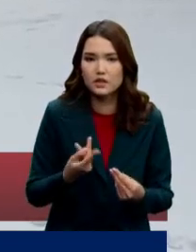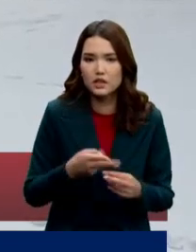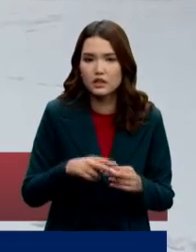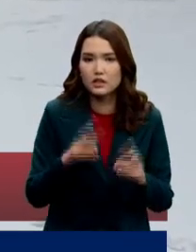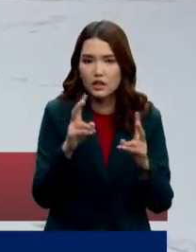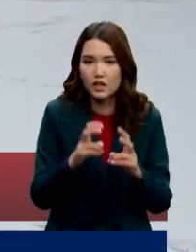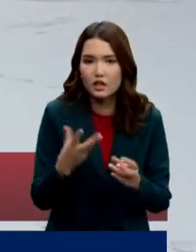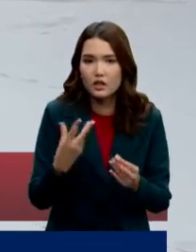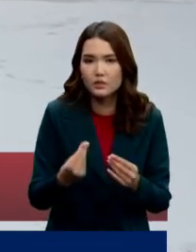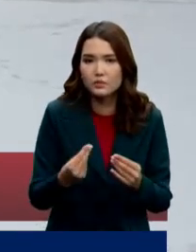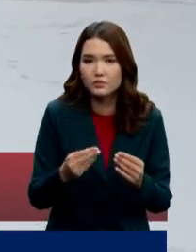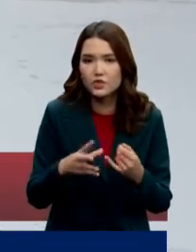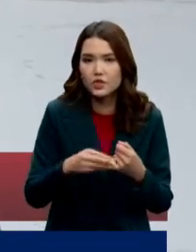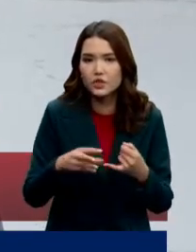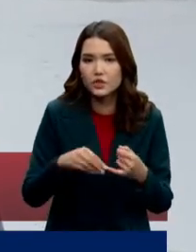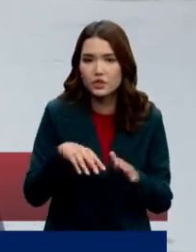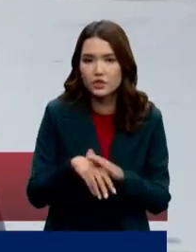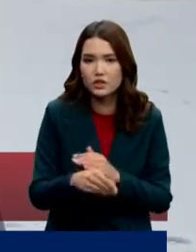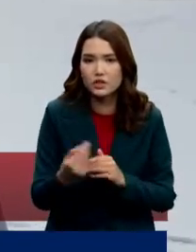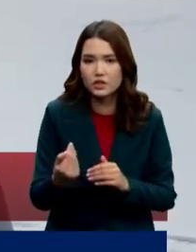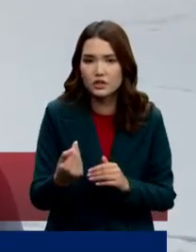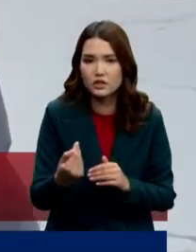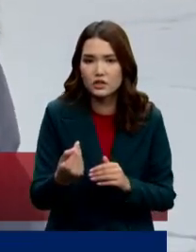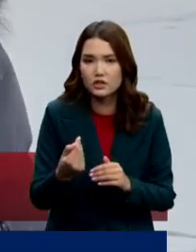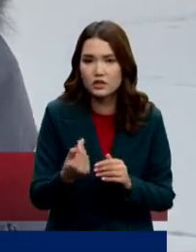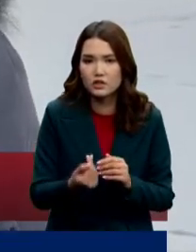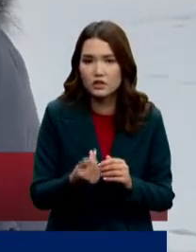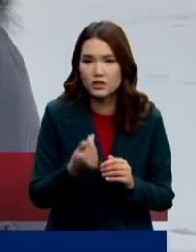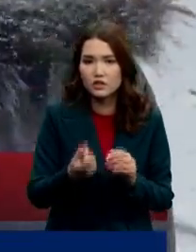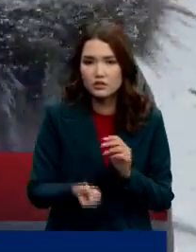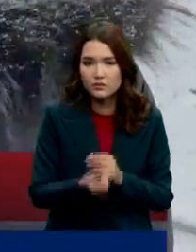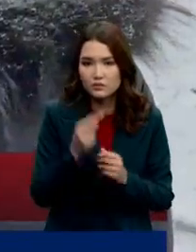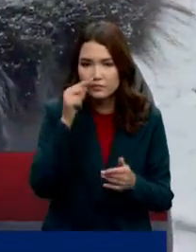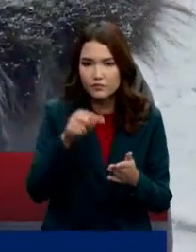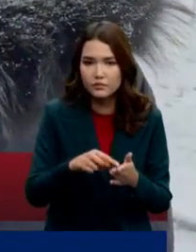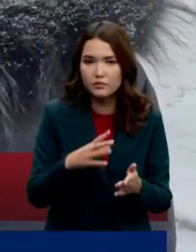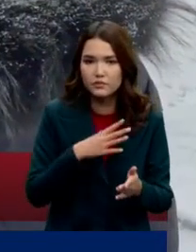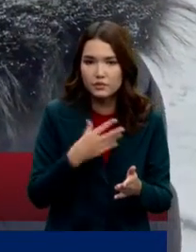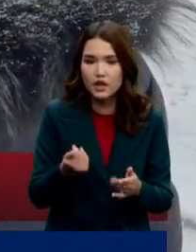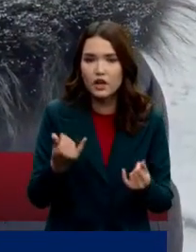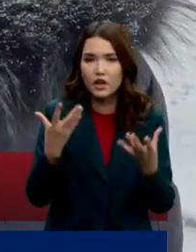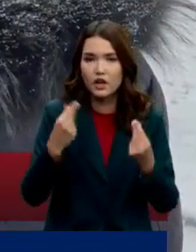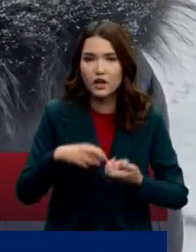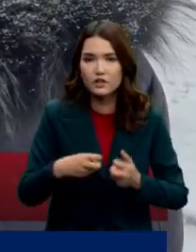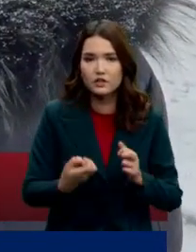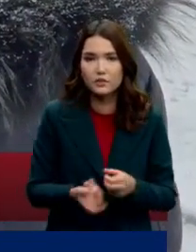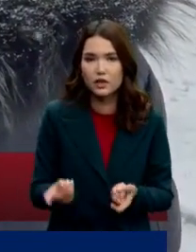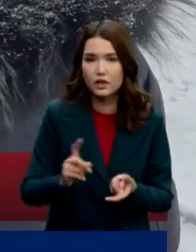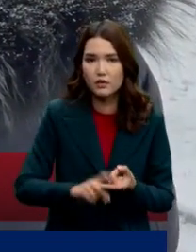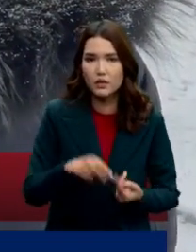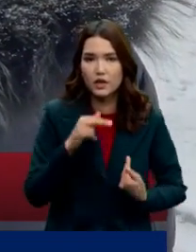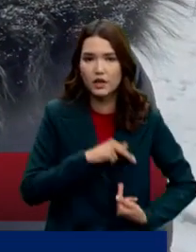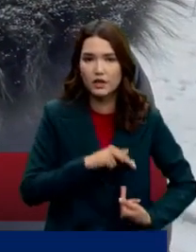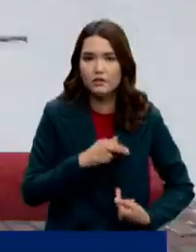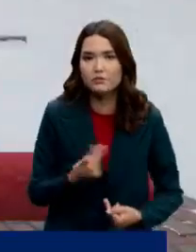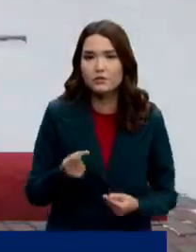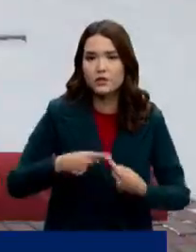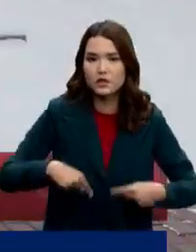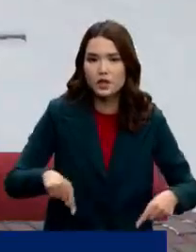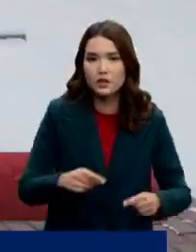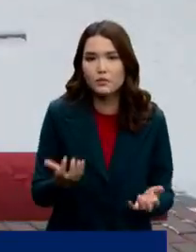сол 1.7 километр жұлынған ғой. Қазір мәселеге байланысты қылмыстық іс қозғалып